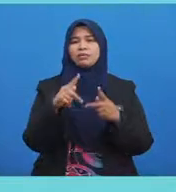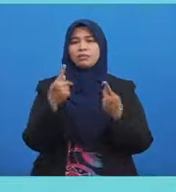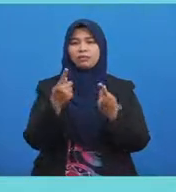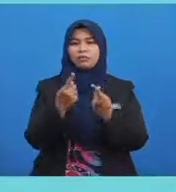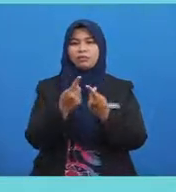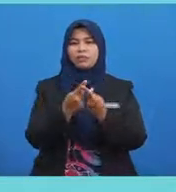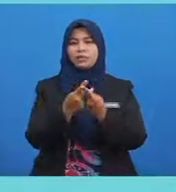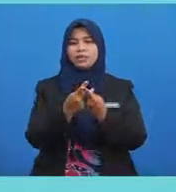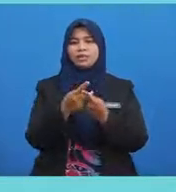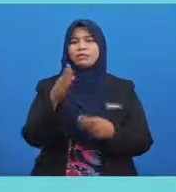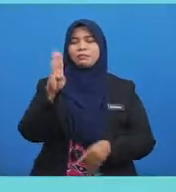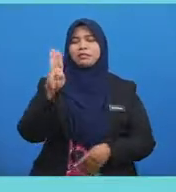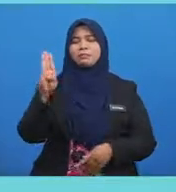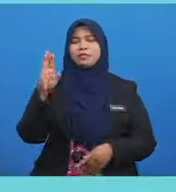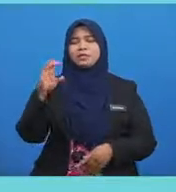Affairs Unit